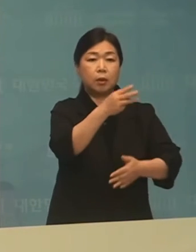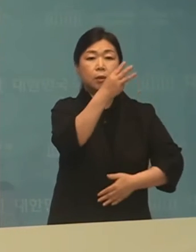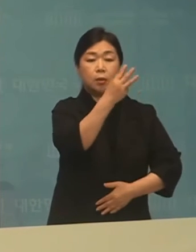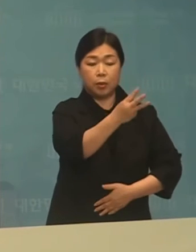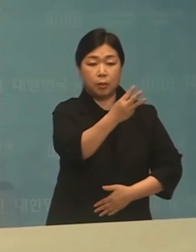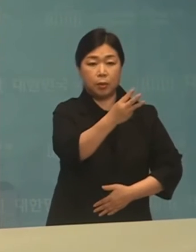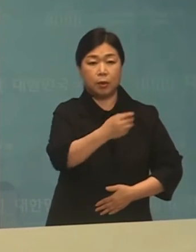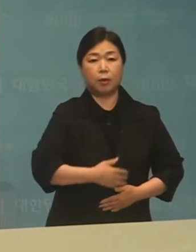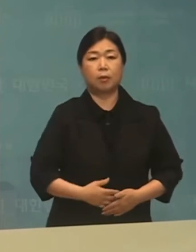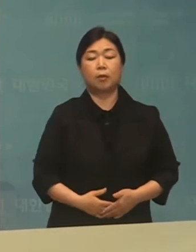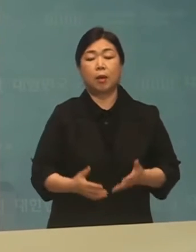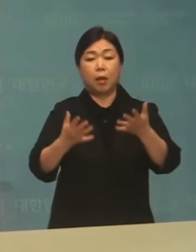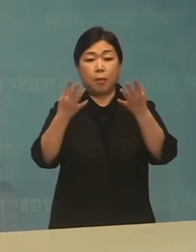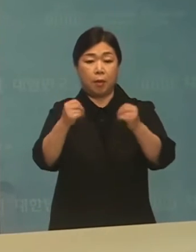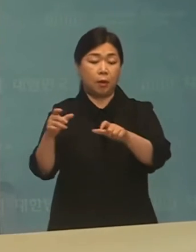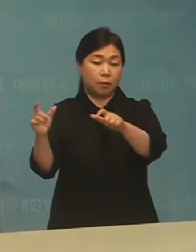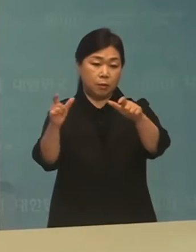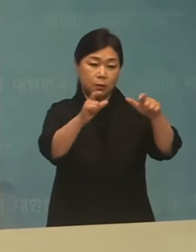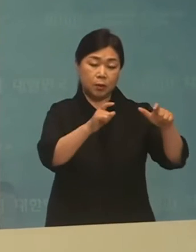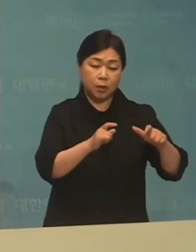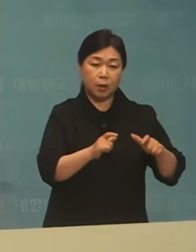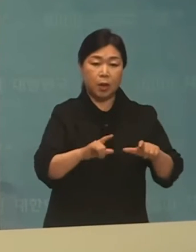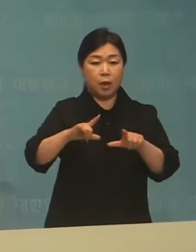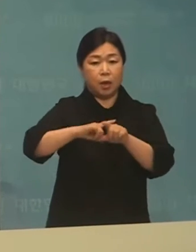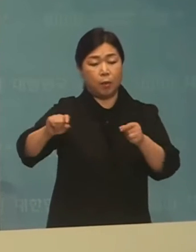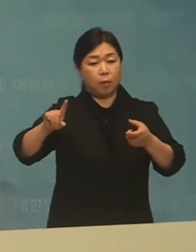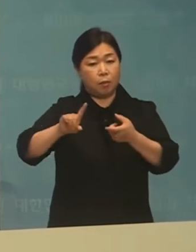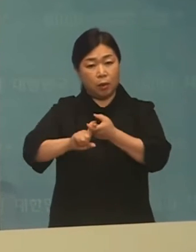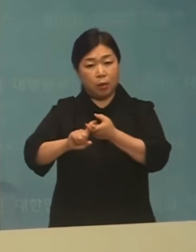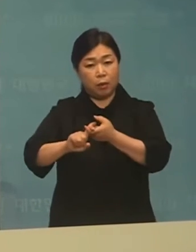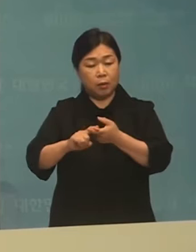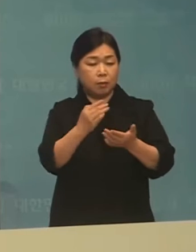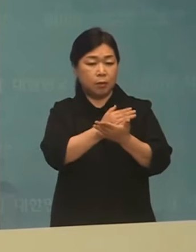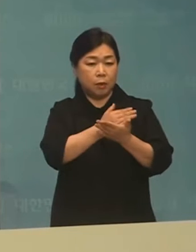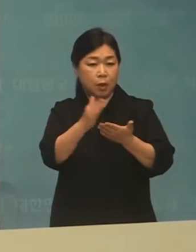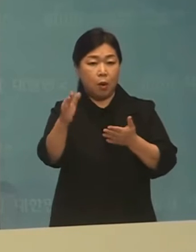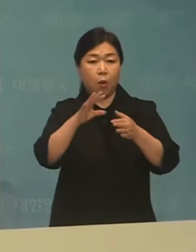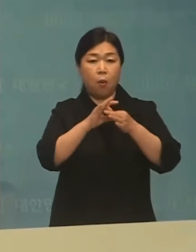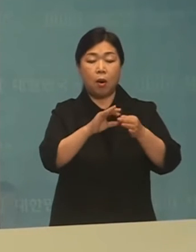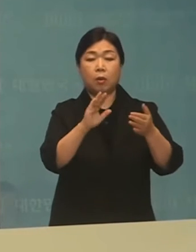지방자치단체에서 친일단체 청산에 관한 조례가 만들어지고 있습니다.